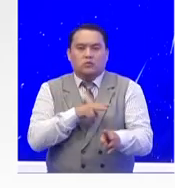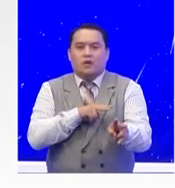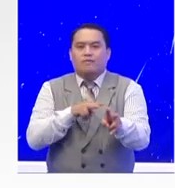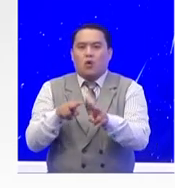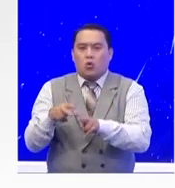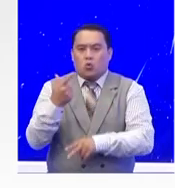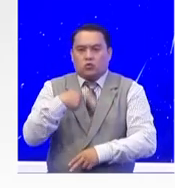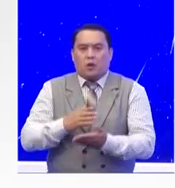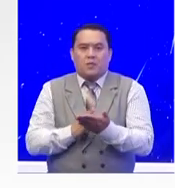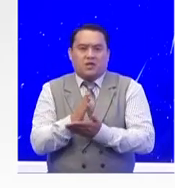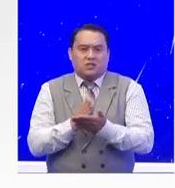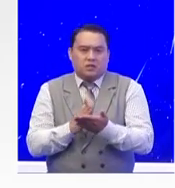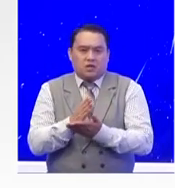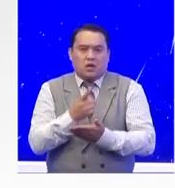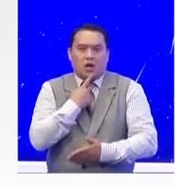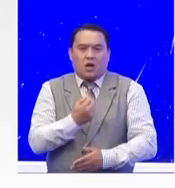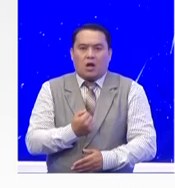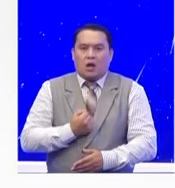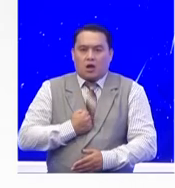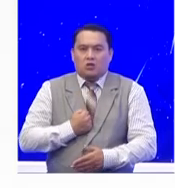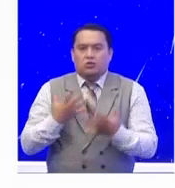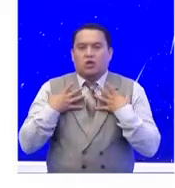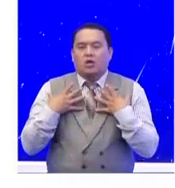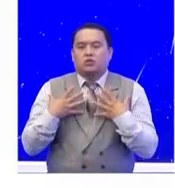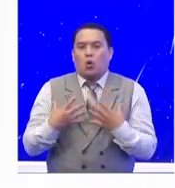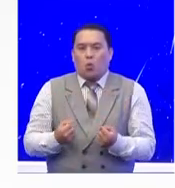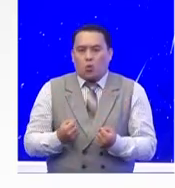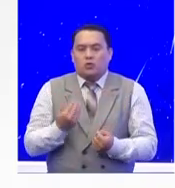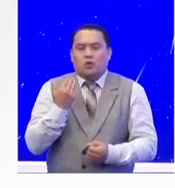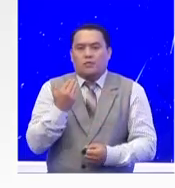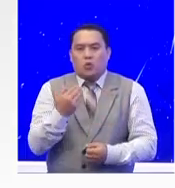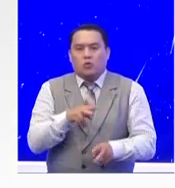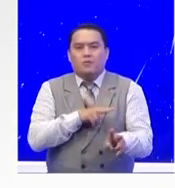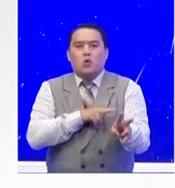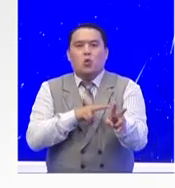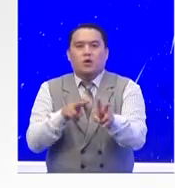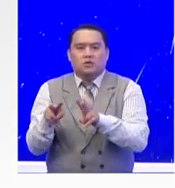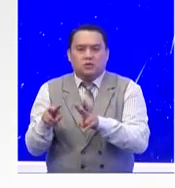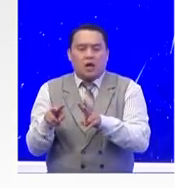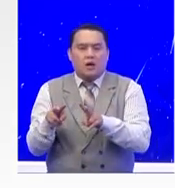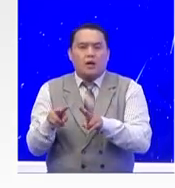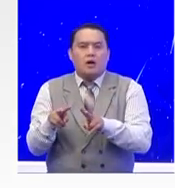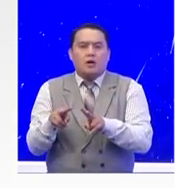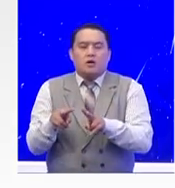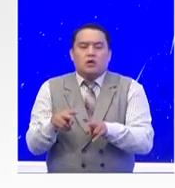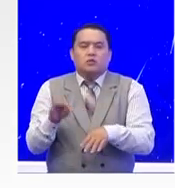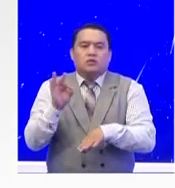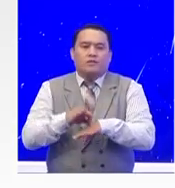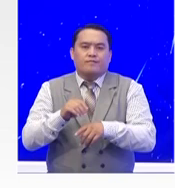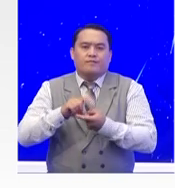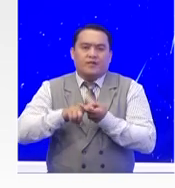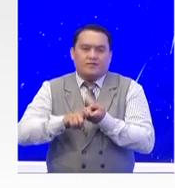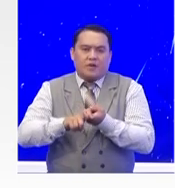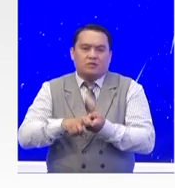Өзі қызмет еткен бөлімдегі әскери қызметшілердің денсаулығы Байжонұлының жіті бақылауында еді. Соңында аты жаман дертті өзі